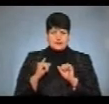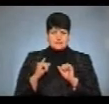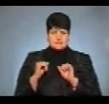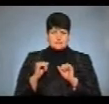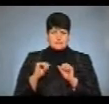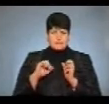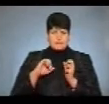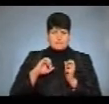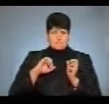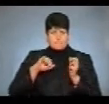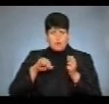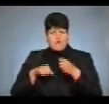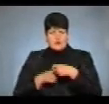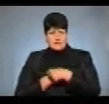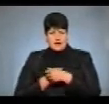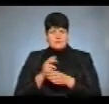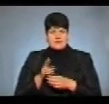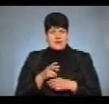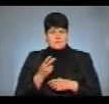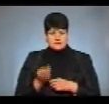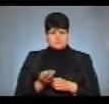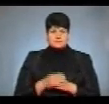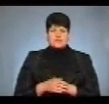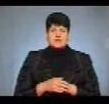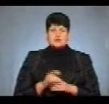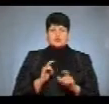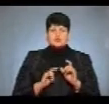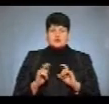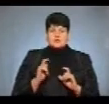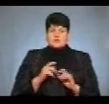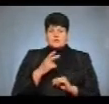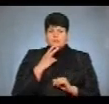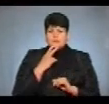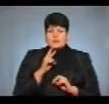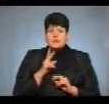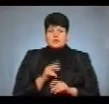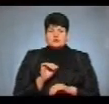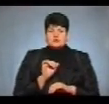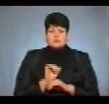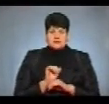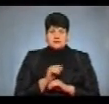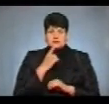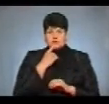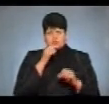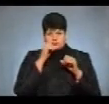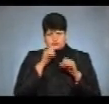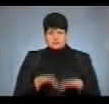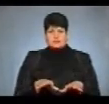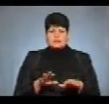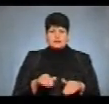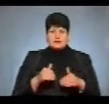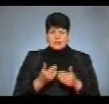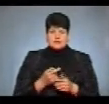І повертаємо її на бочок. Студент медуніверситету Роман Тарасюк показує, як зупинити критичну кровотечу і надати